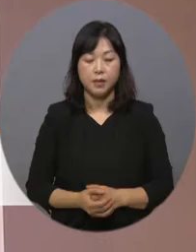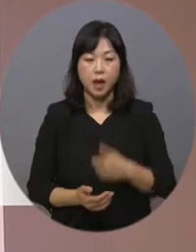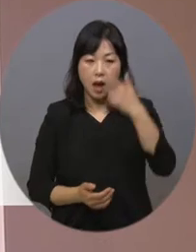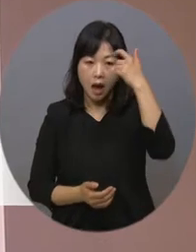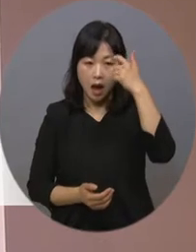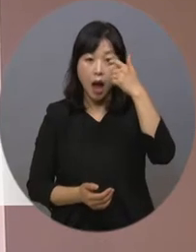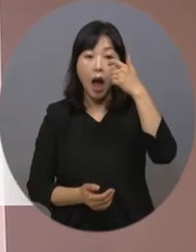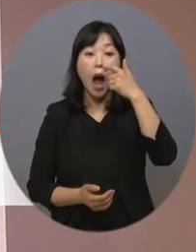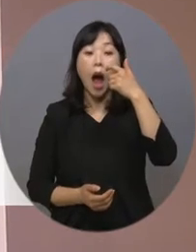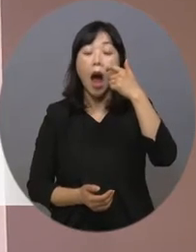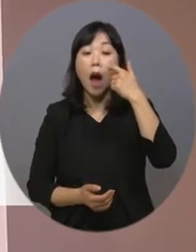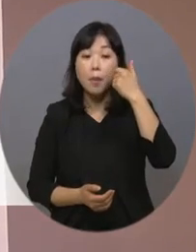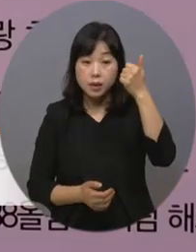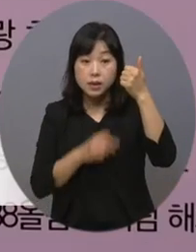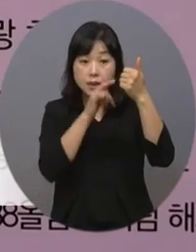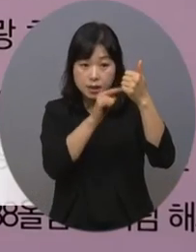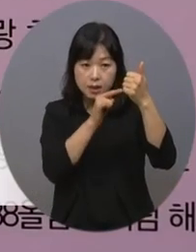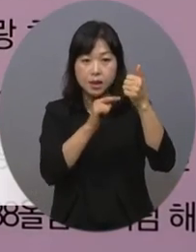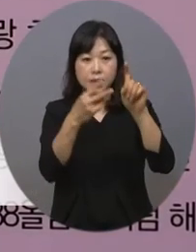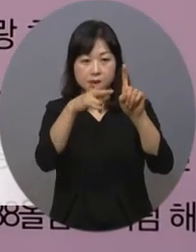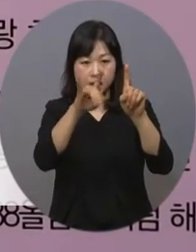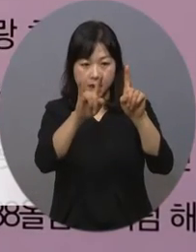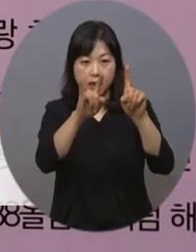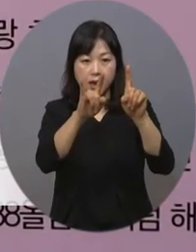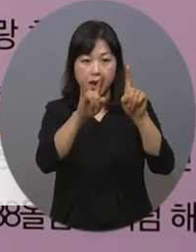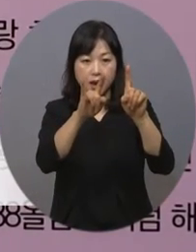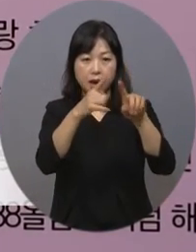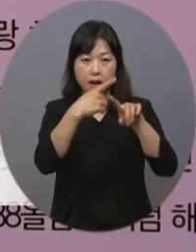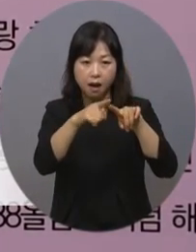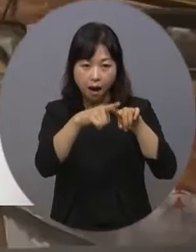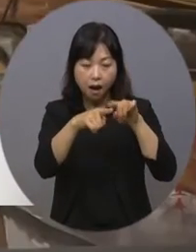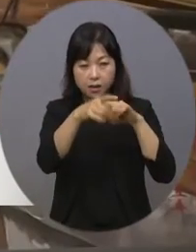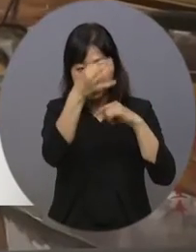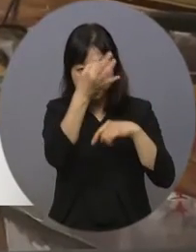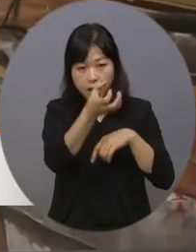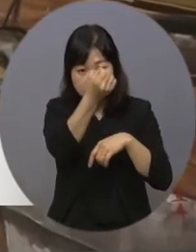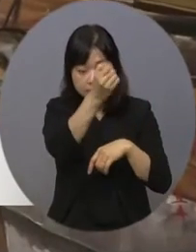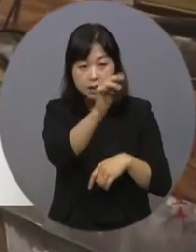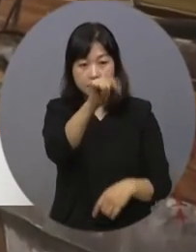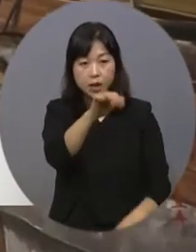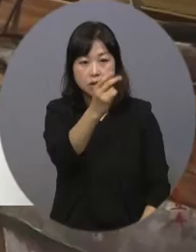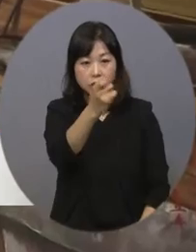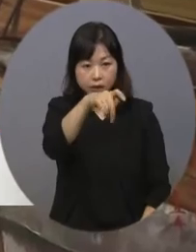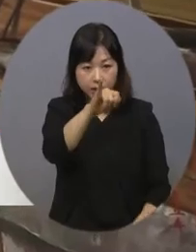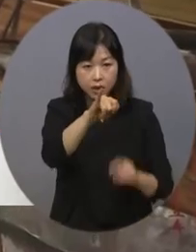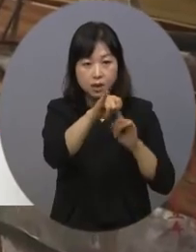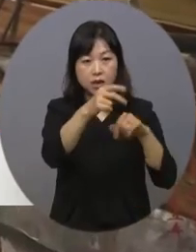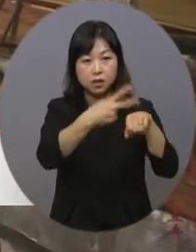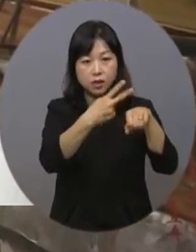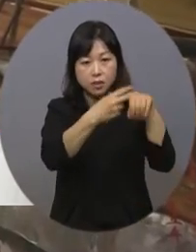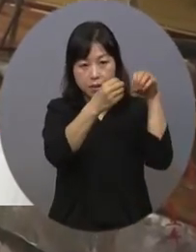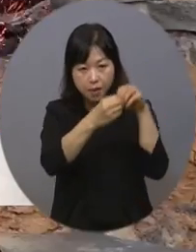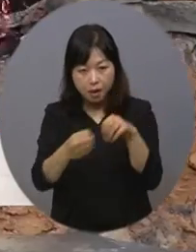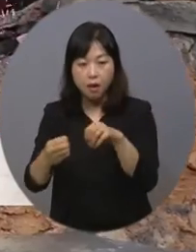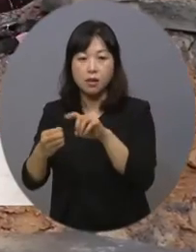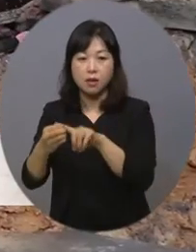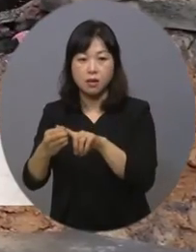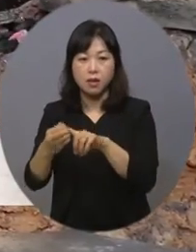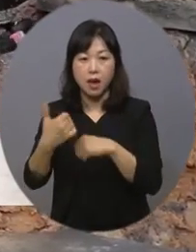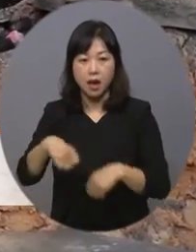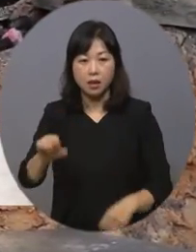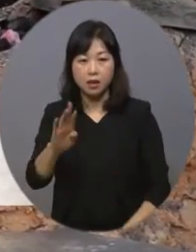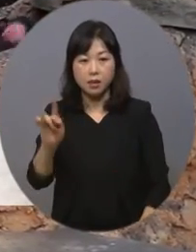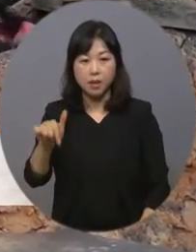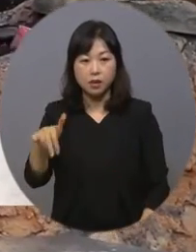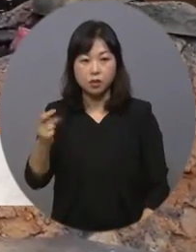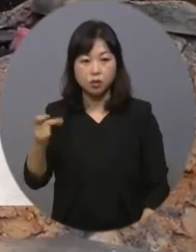아버지이자 일대 장도장 보유자인 고 박용기 선생의 뒤를 이어 장도의 길을 걸어가는